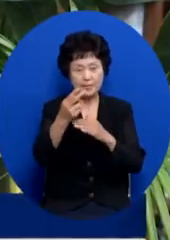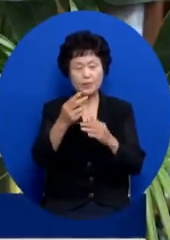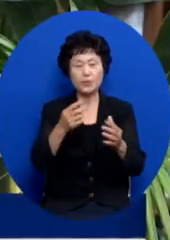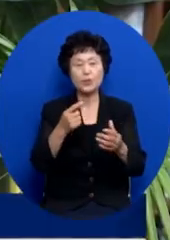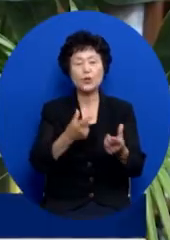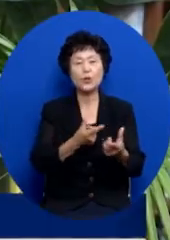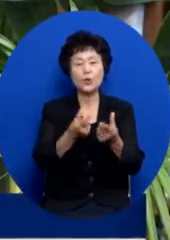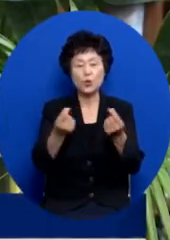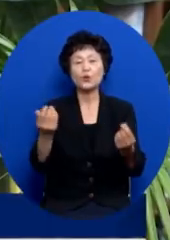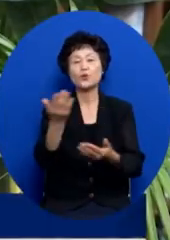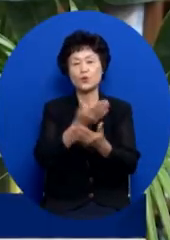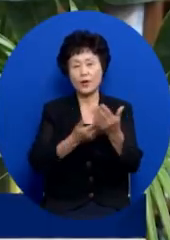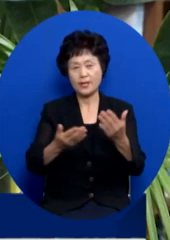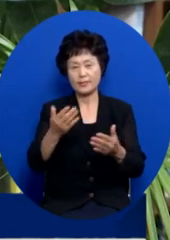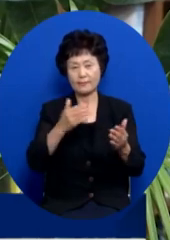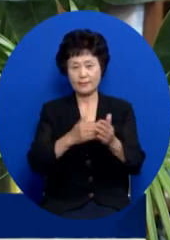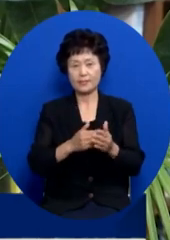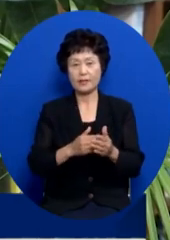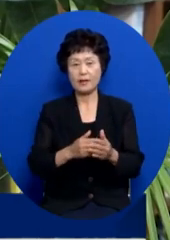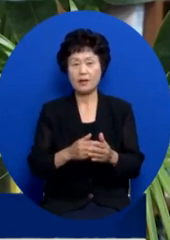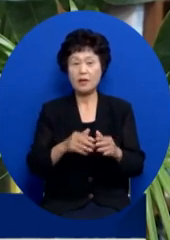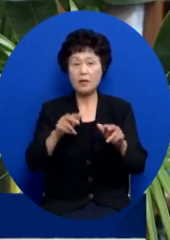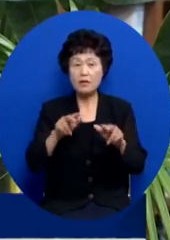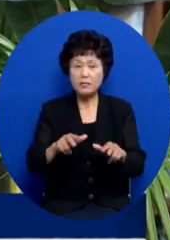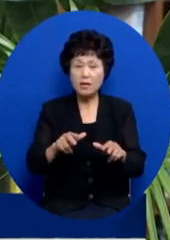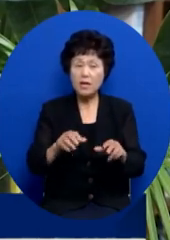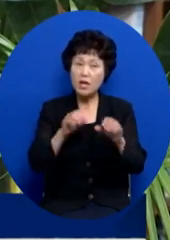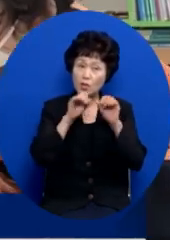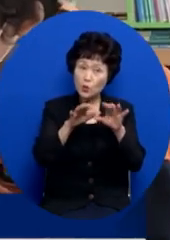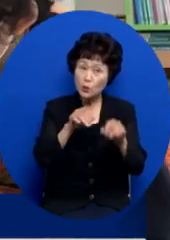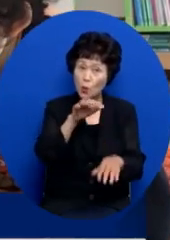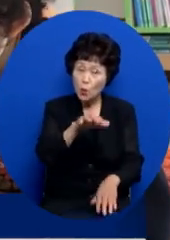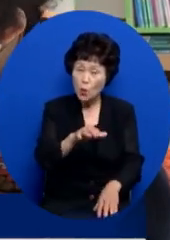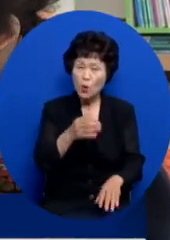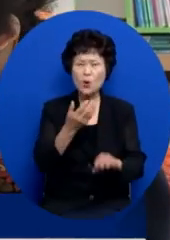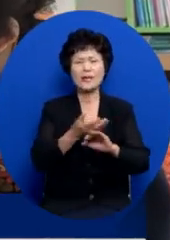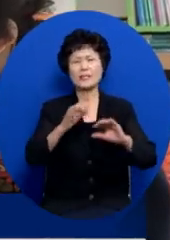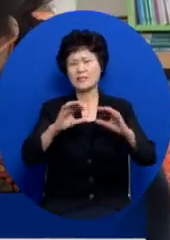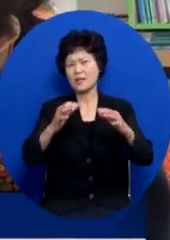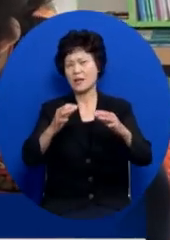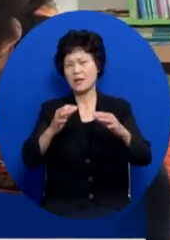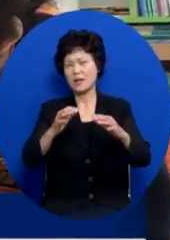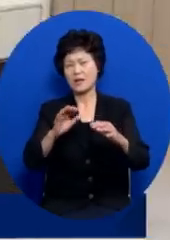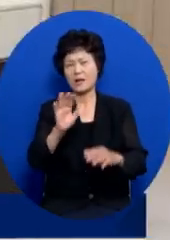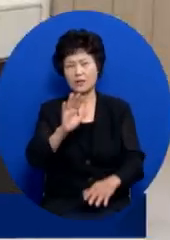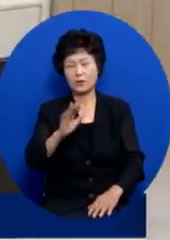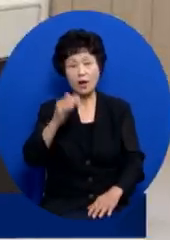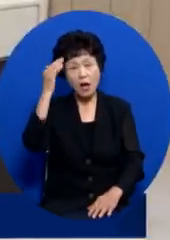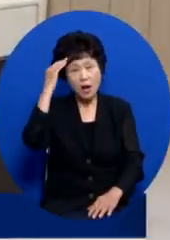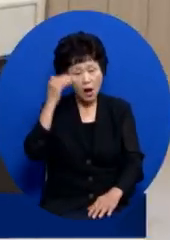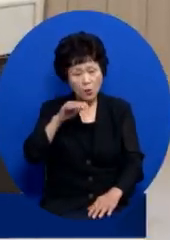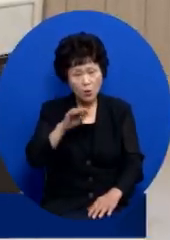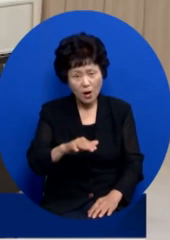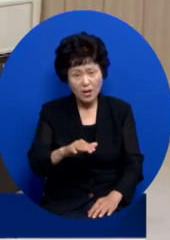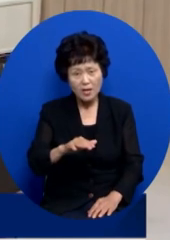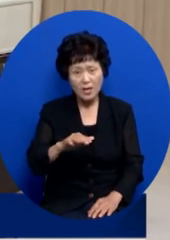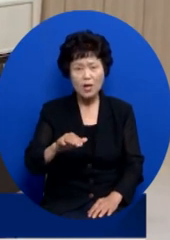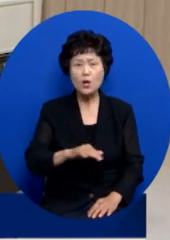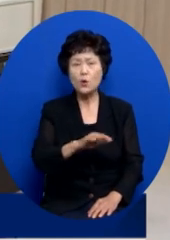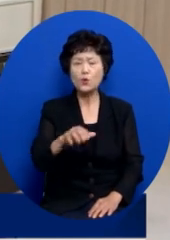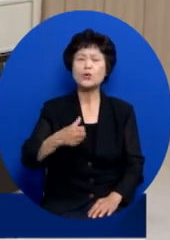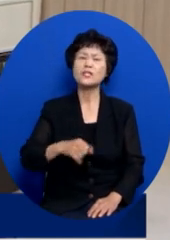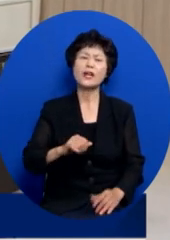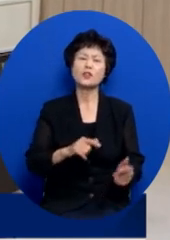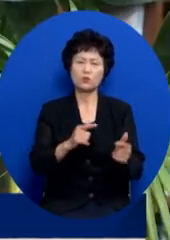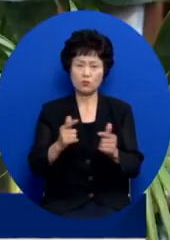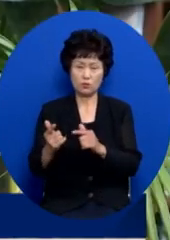이제는 뭐 다른 나라 외국이 선교지가 아니라 다음 세대 한국에 선교지가 됐어요 이제 우리도